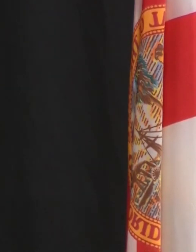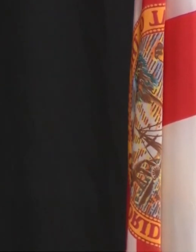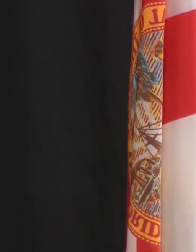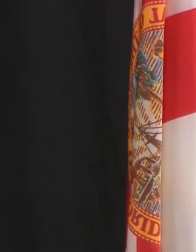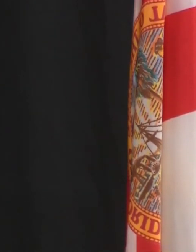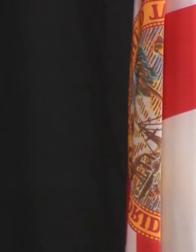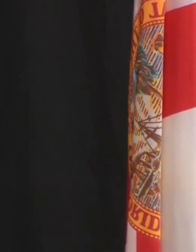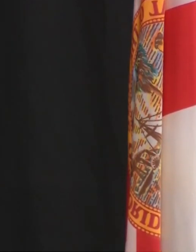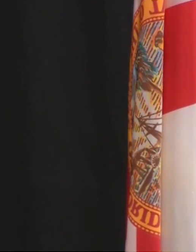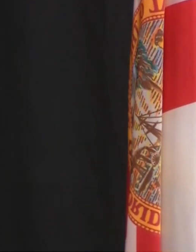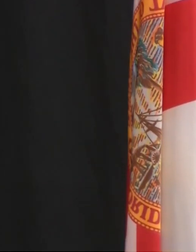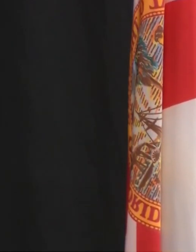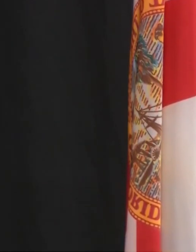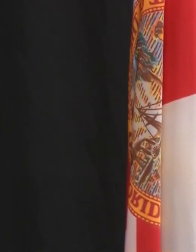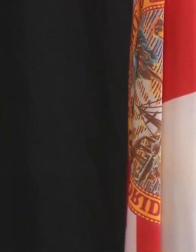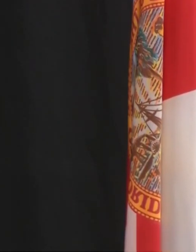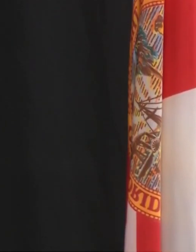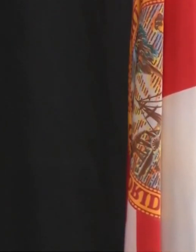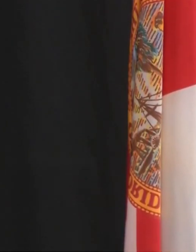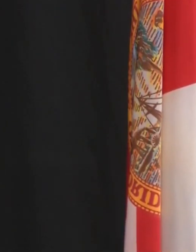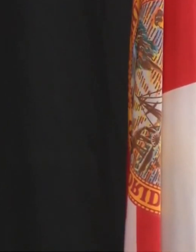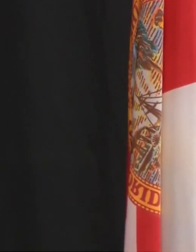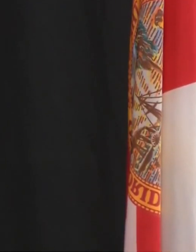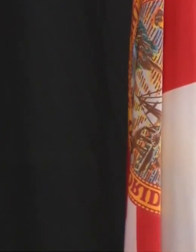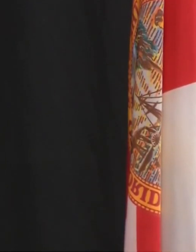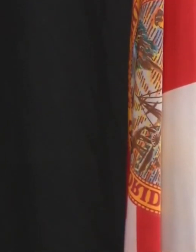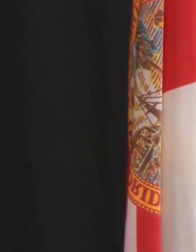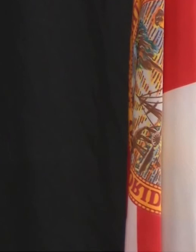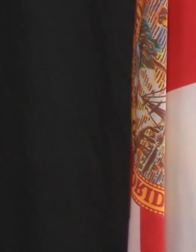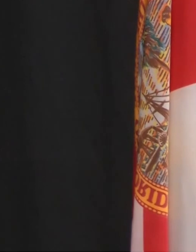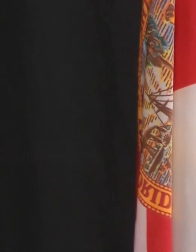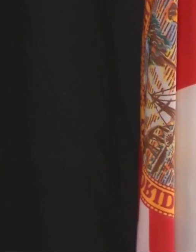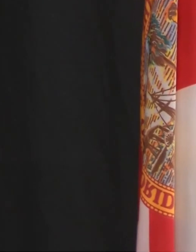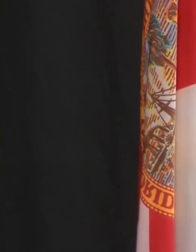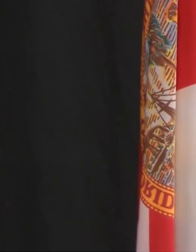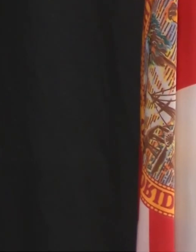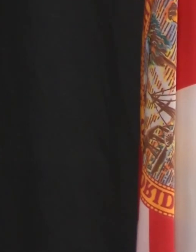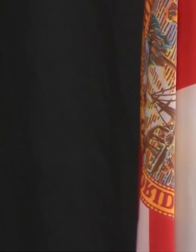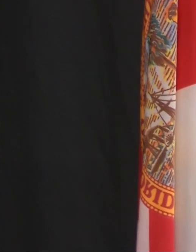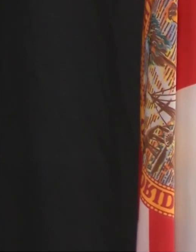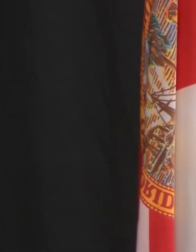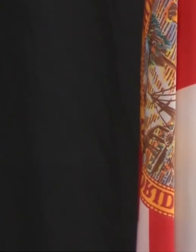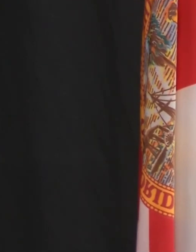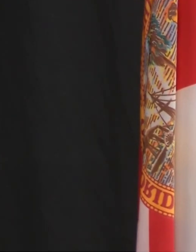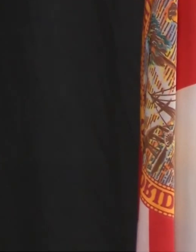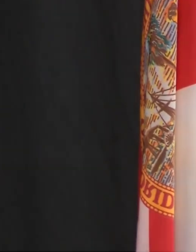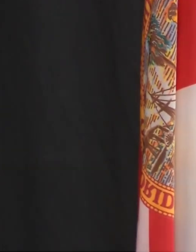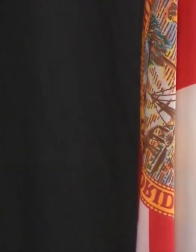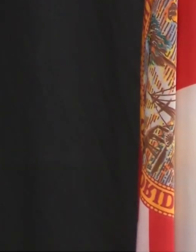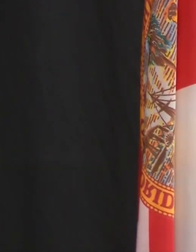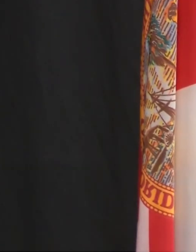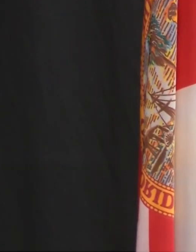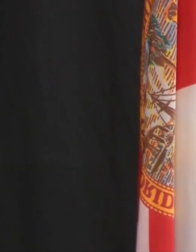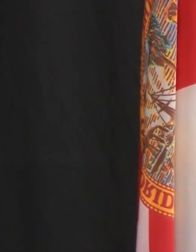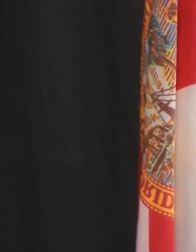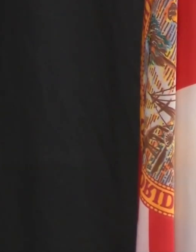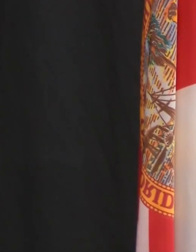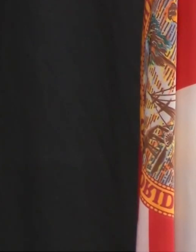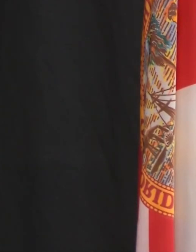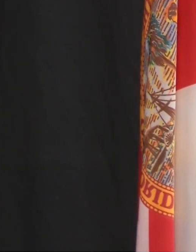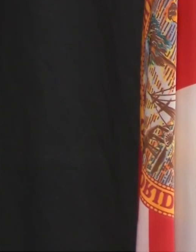Bon après-midi, peuple haïtien. Effectif samedi 4 avril à 6 h du matin, Saint-Lucie County passe en